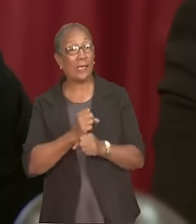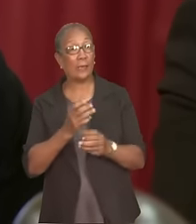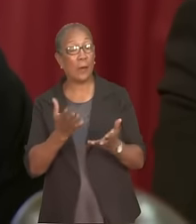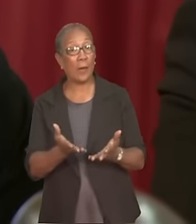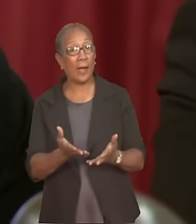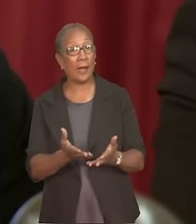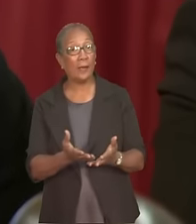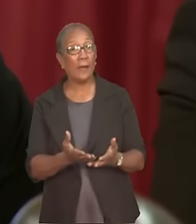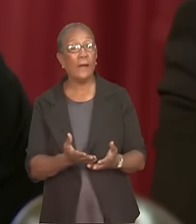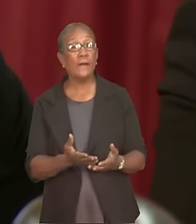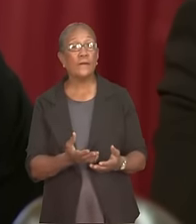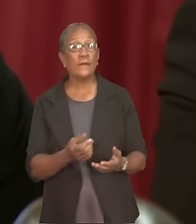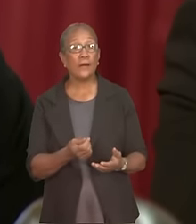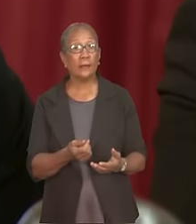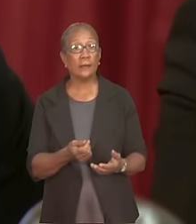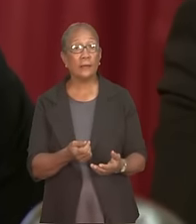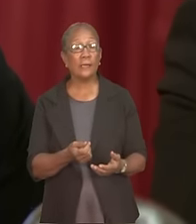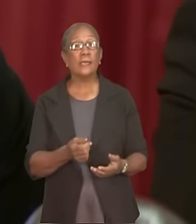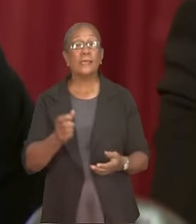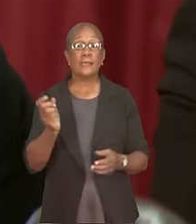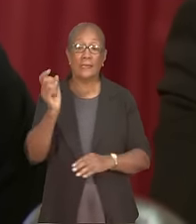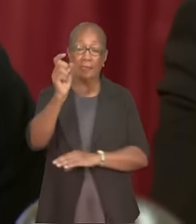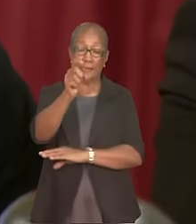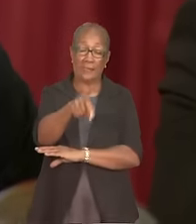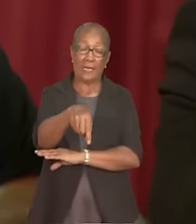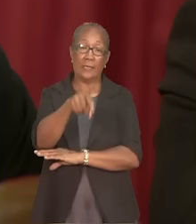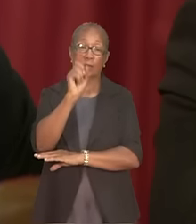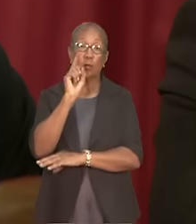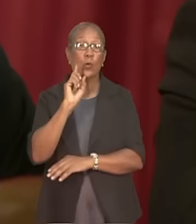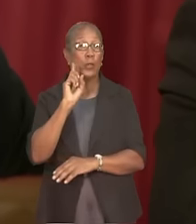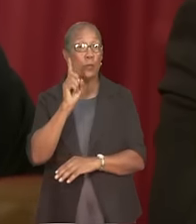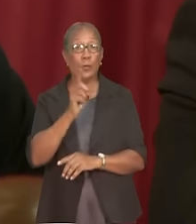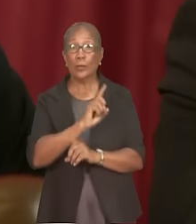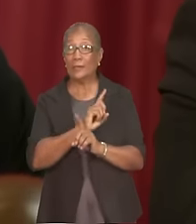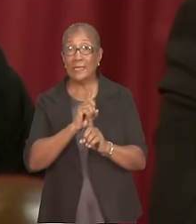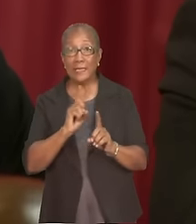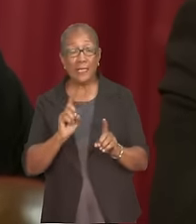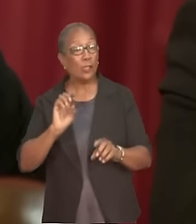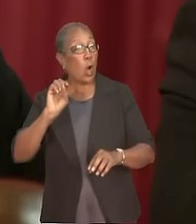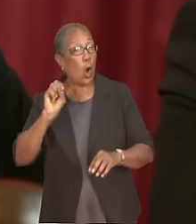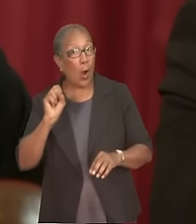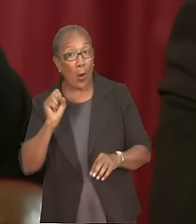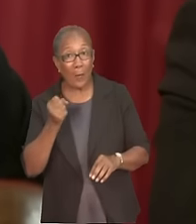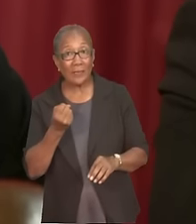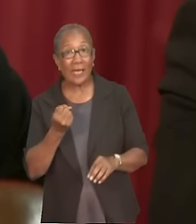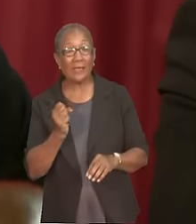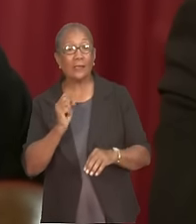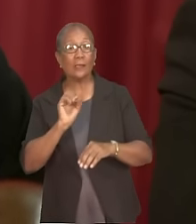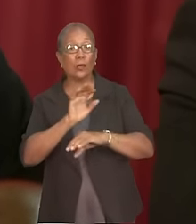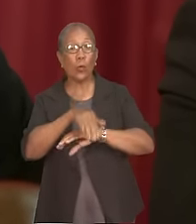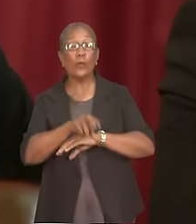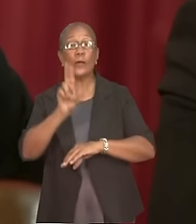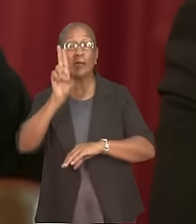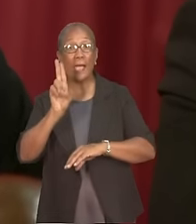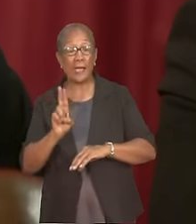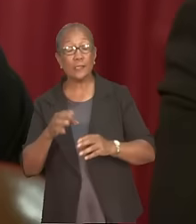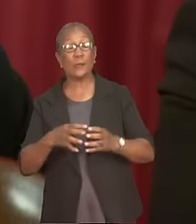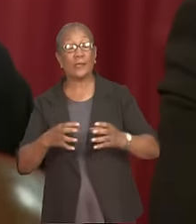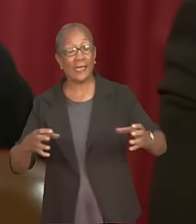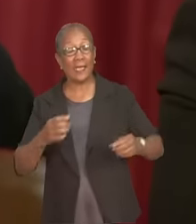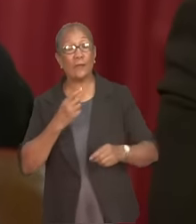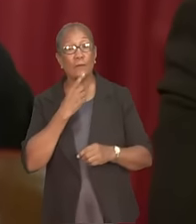van het armslengte. Staatsolie moet niet vanwege het feit dat het een overheidsbedrijf is,